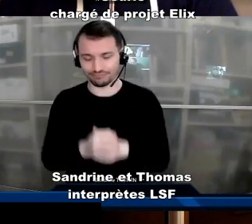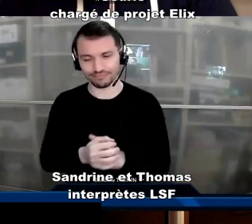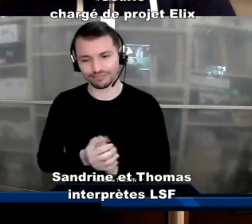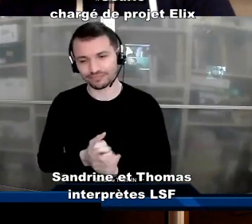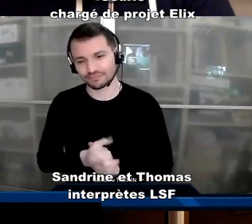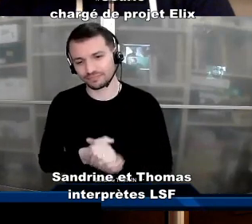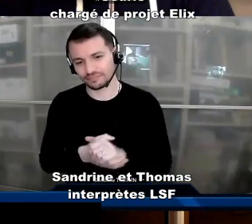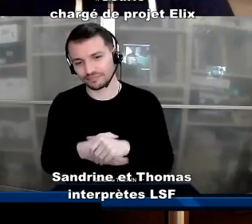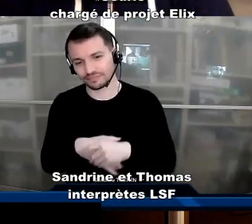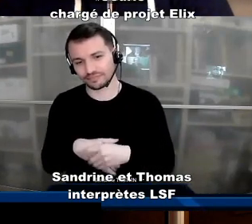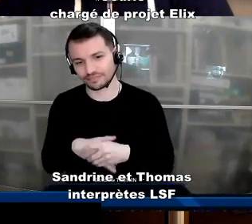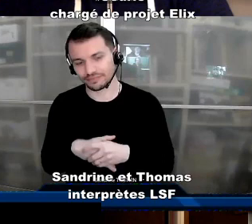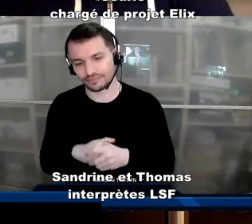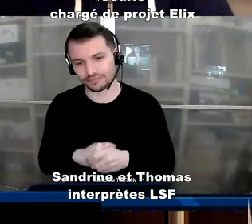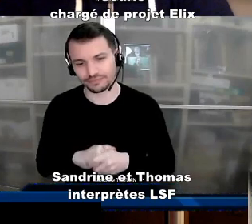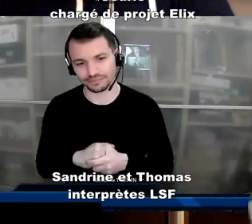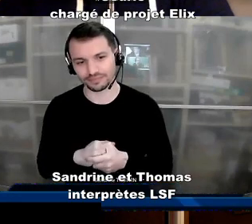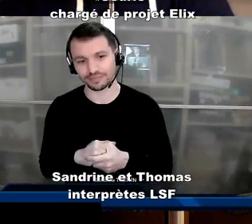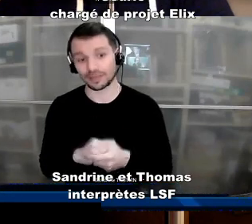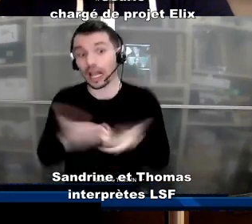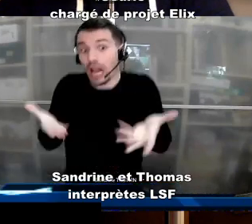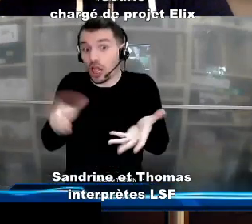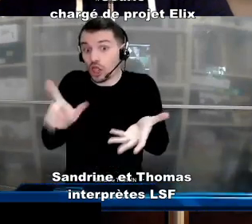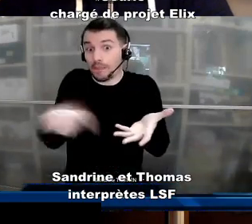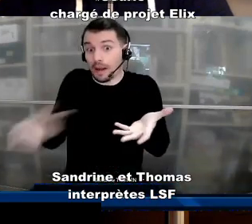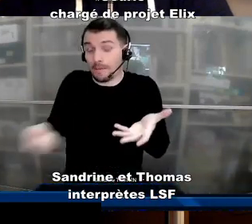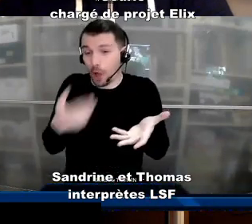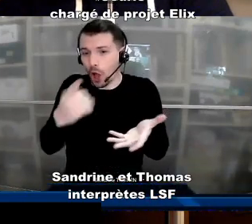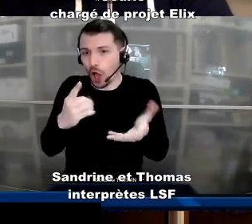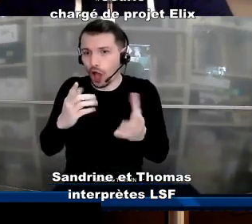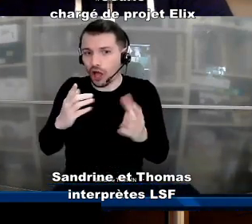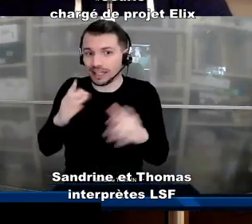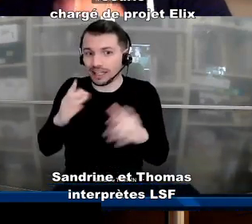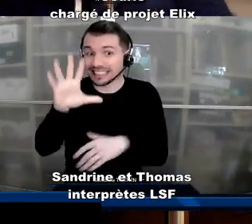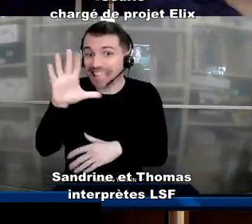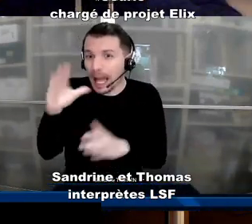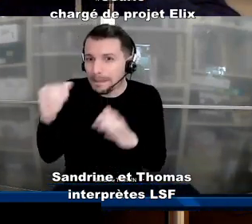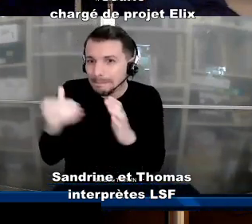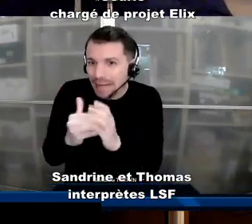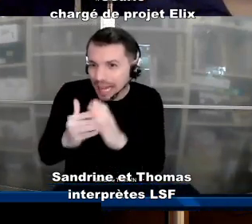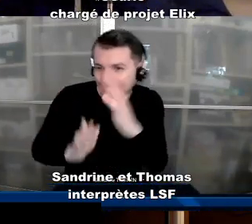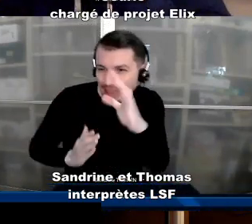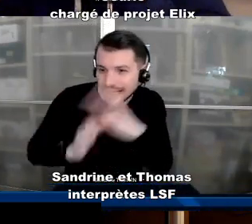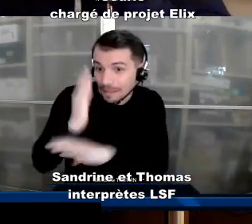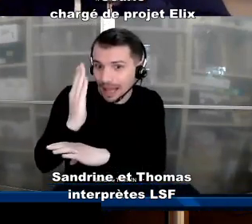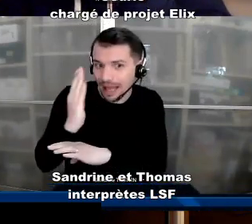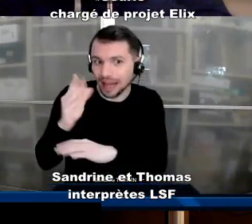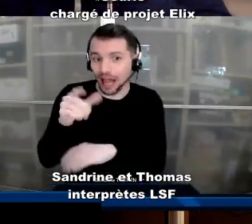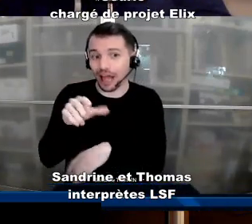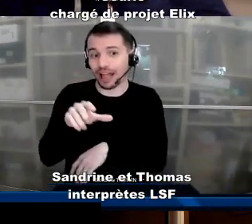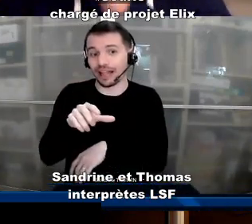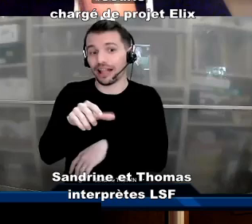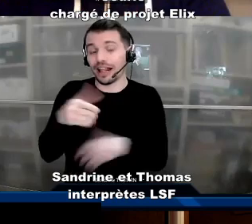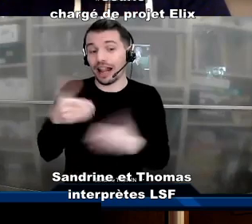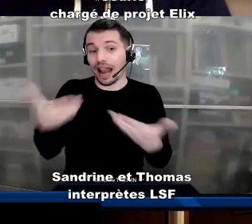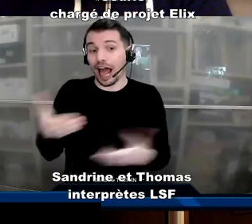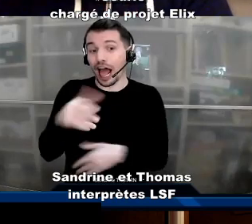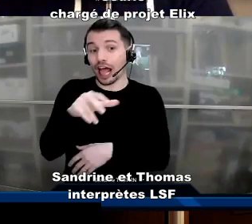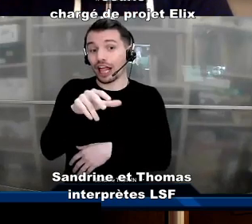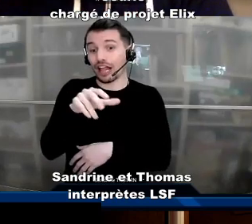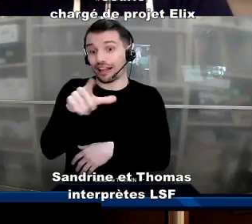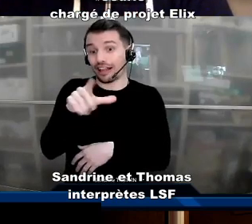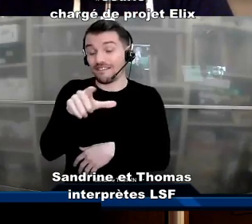Hop, voilà, là normalement en direct, on passe la barre des 5000 normalement. Là franchement, vous êtes 35, il manque 20